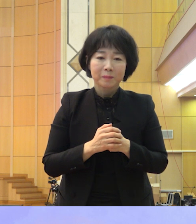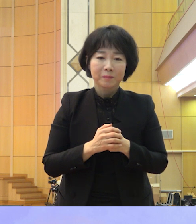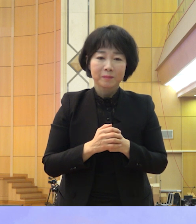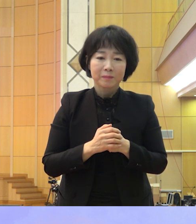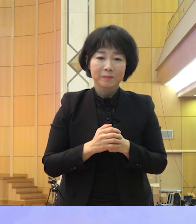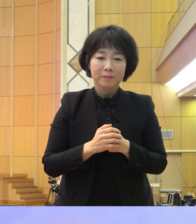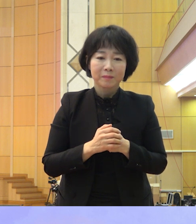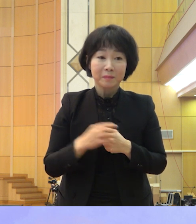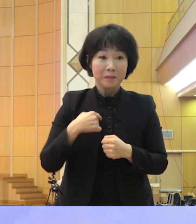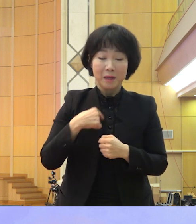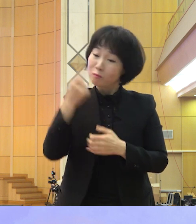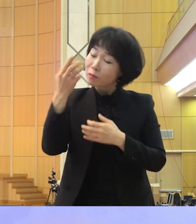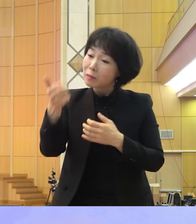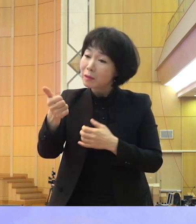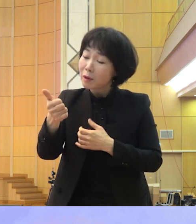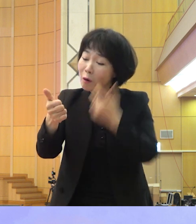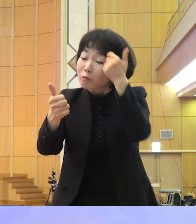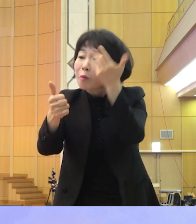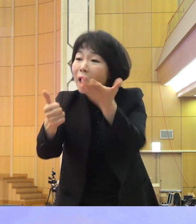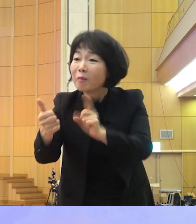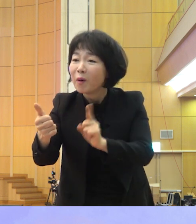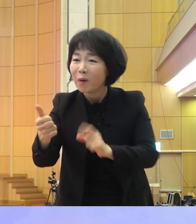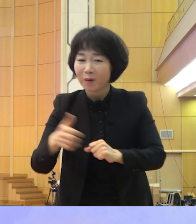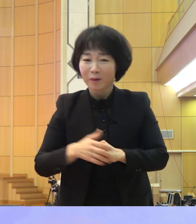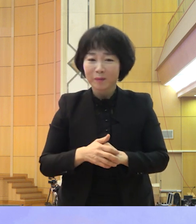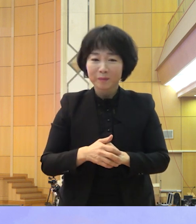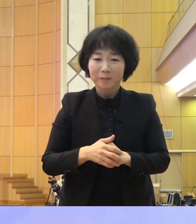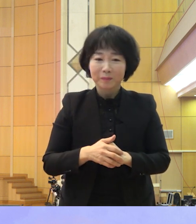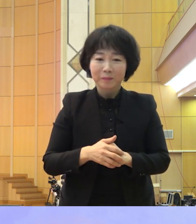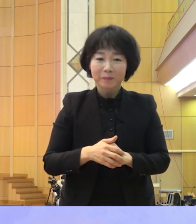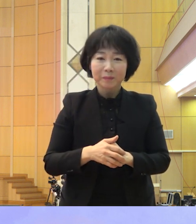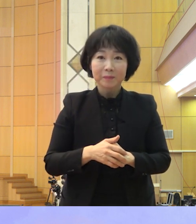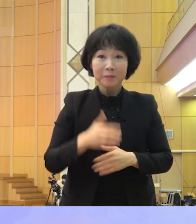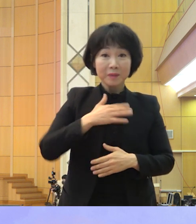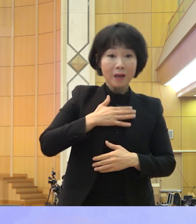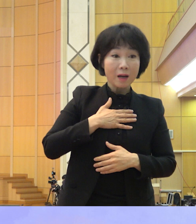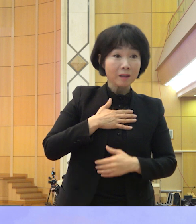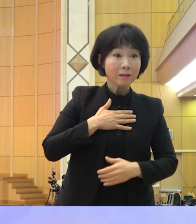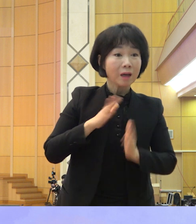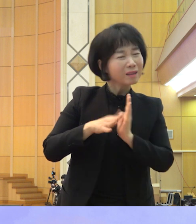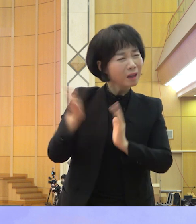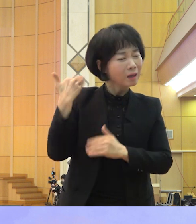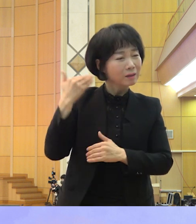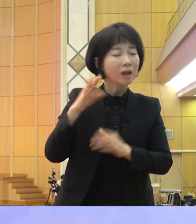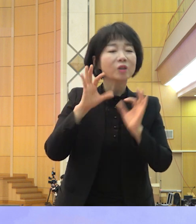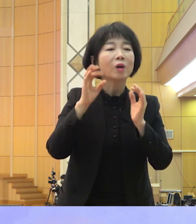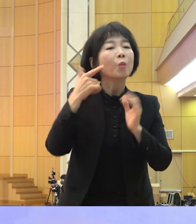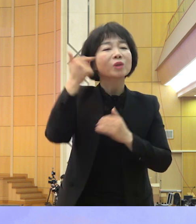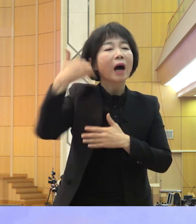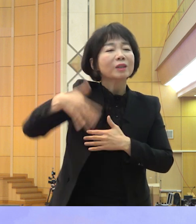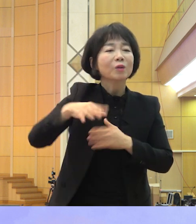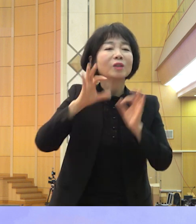제가 그래 물어봤더니 하는 얘기가, 제가 전도사 당시였거든요. 전도사님,